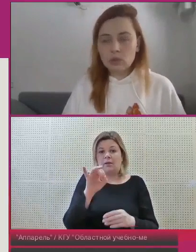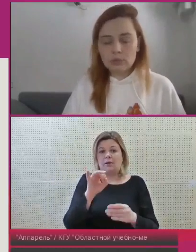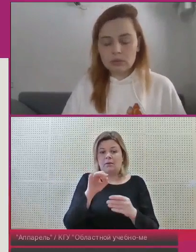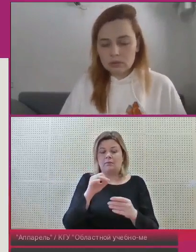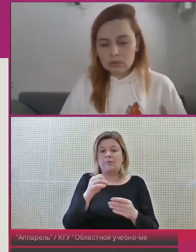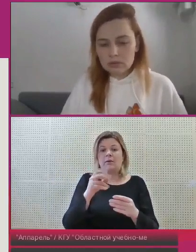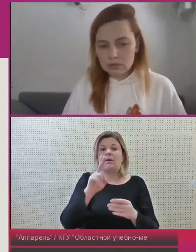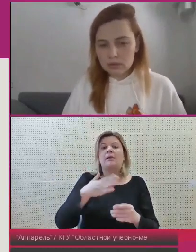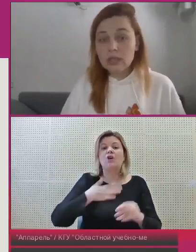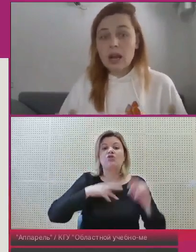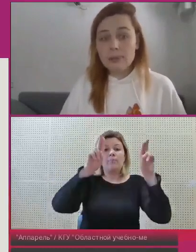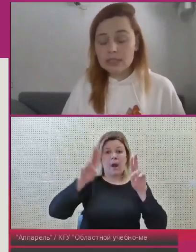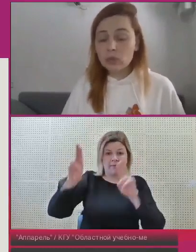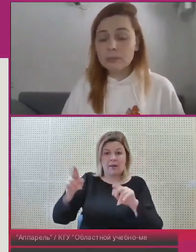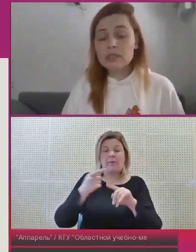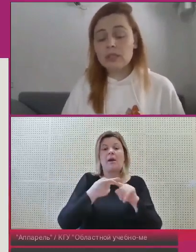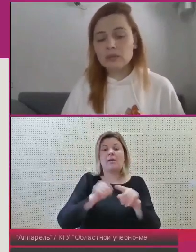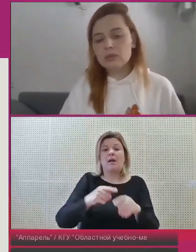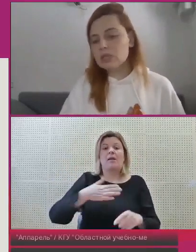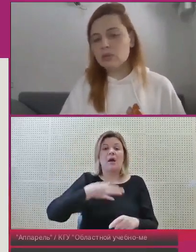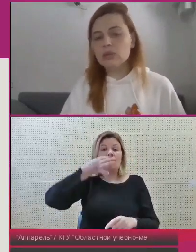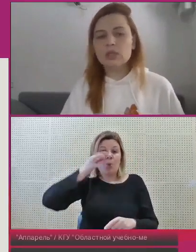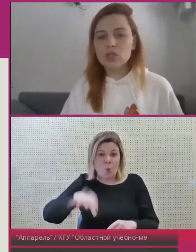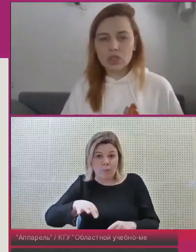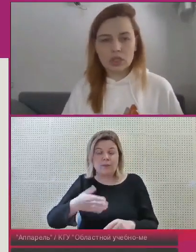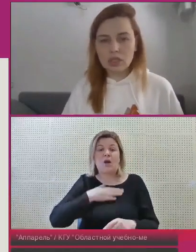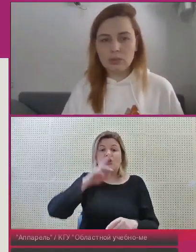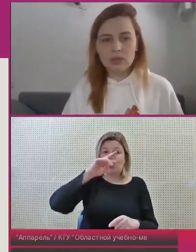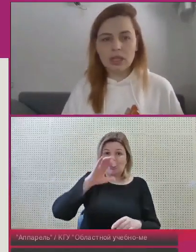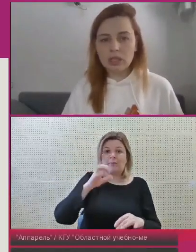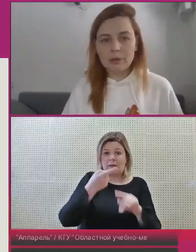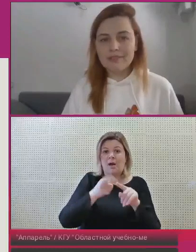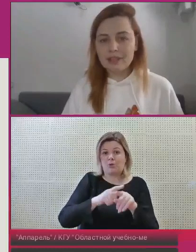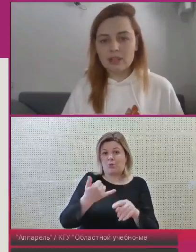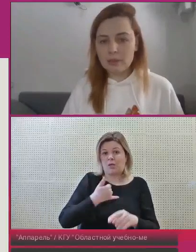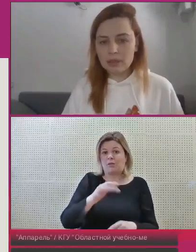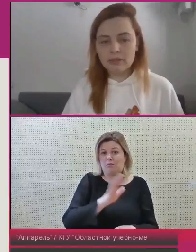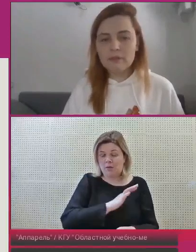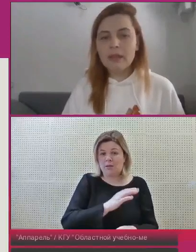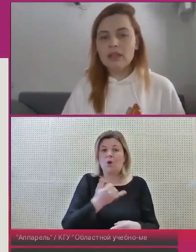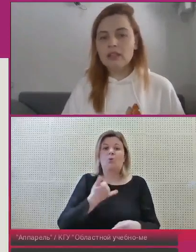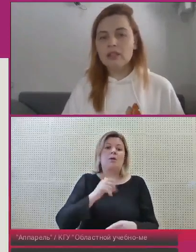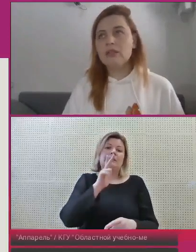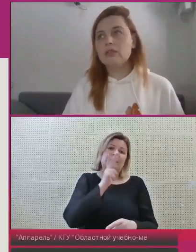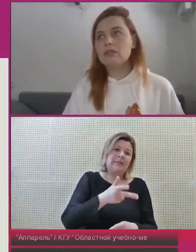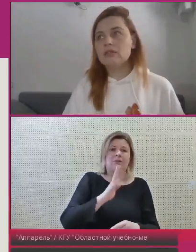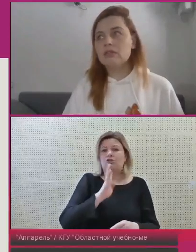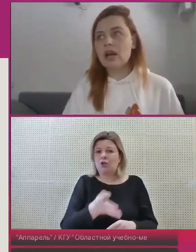с которым мы, и грабли, с которыми мы столкнулись. У нас года 3-4 не было никаких правил и регламентов.